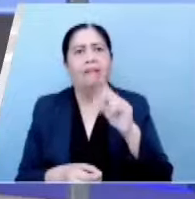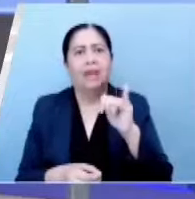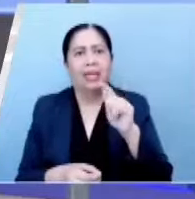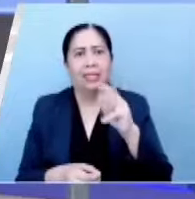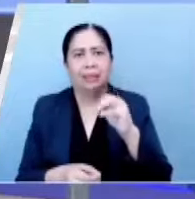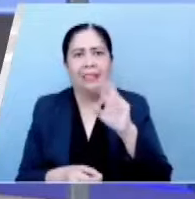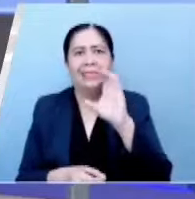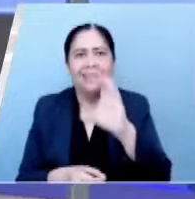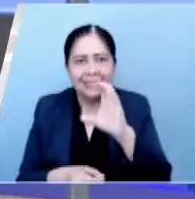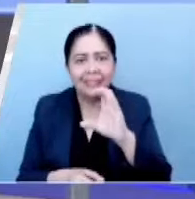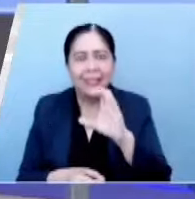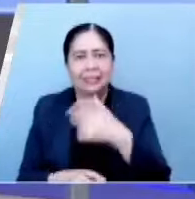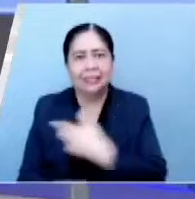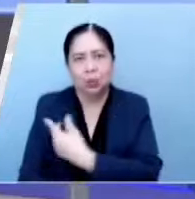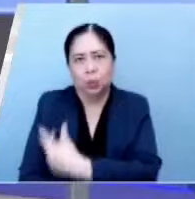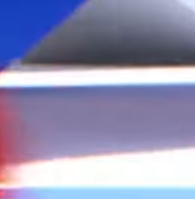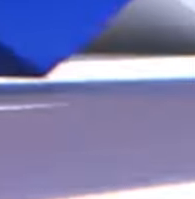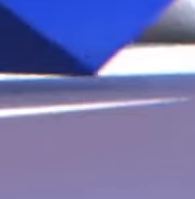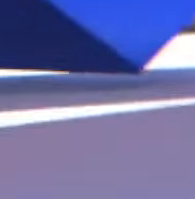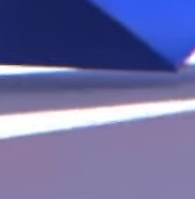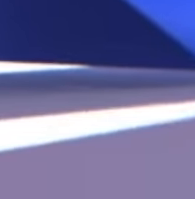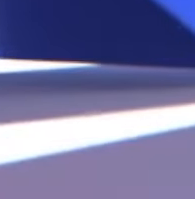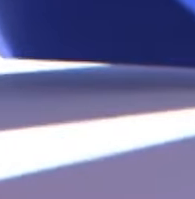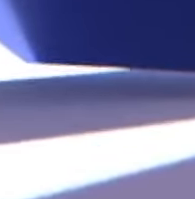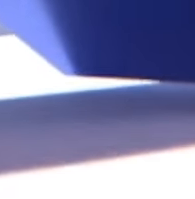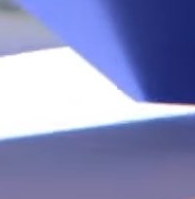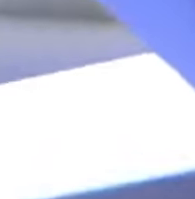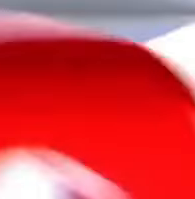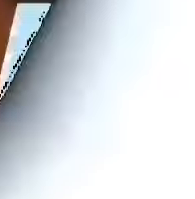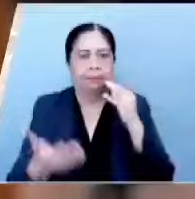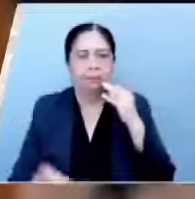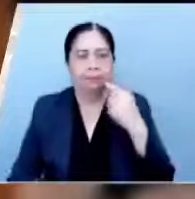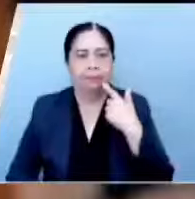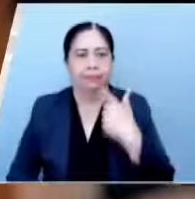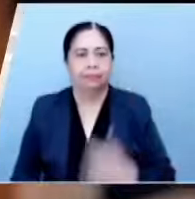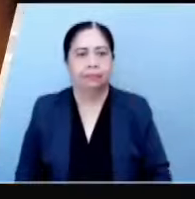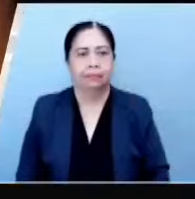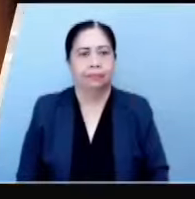pina-IV drip. Nakatutok si Mav Gonzalez.